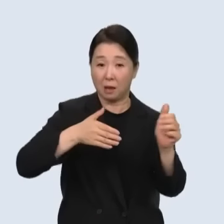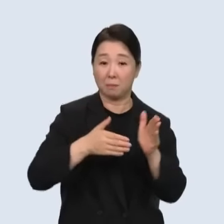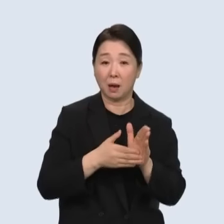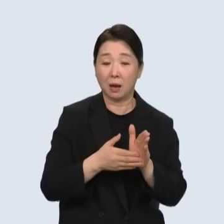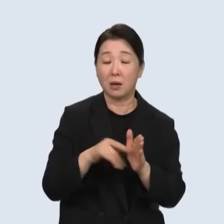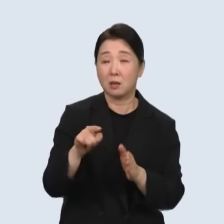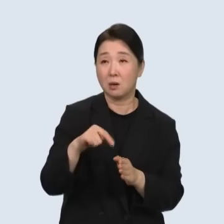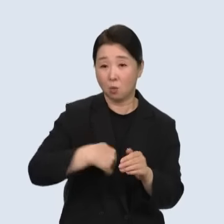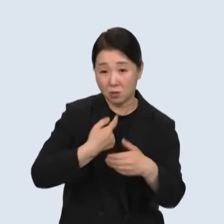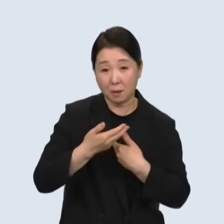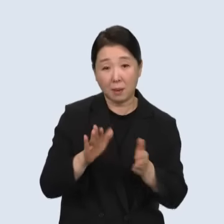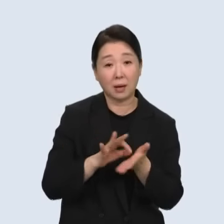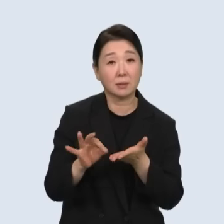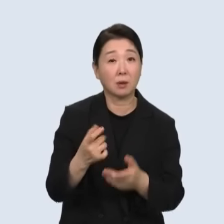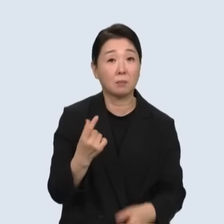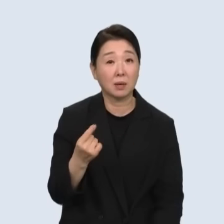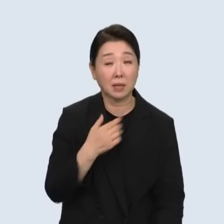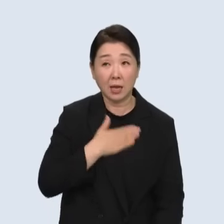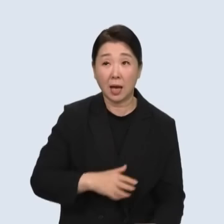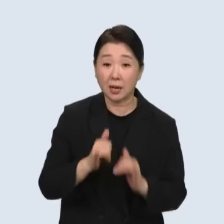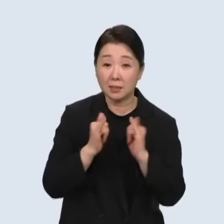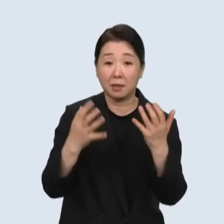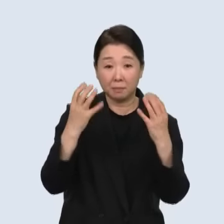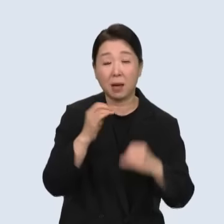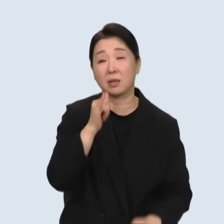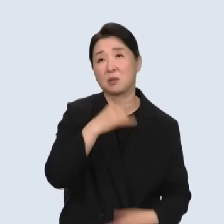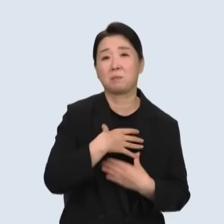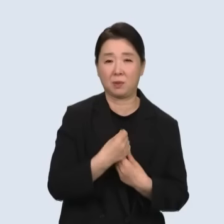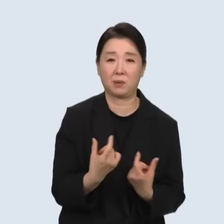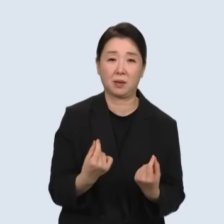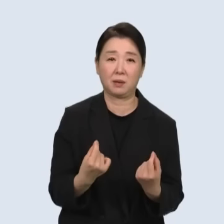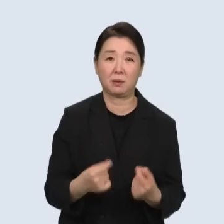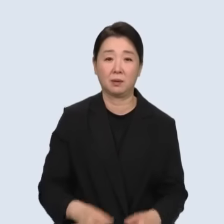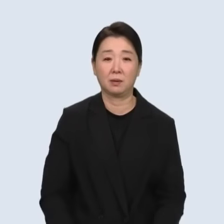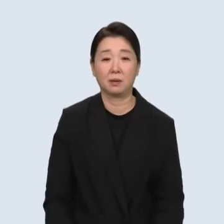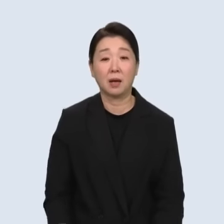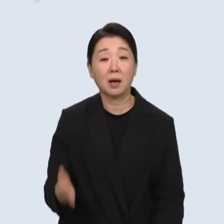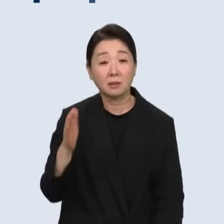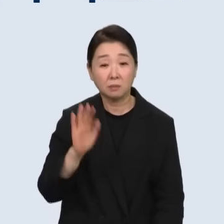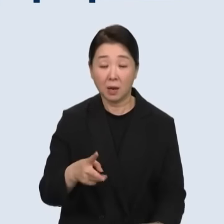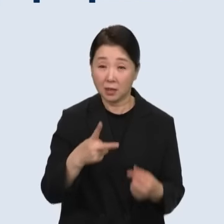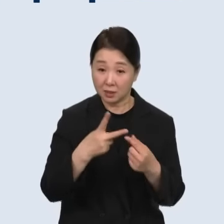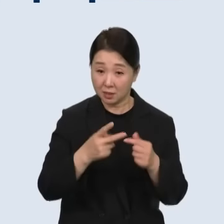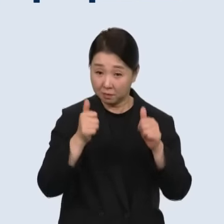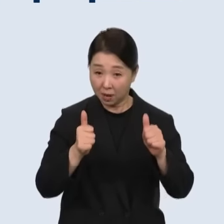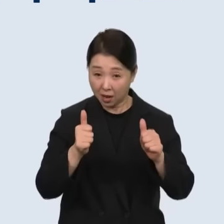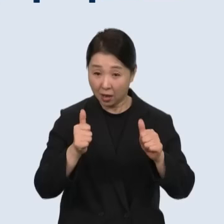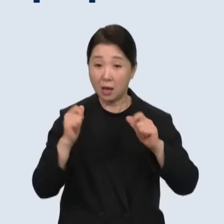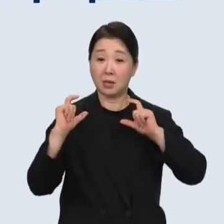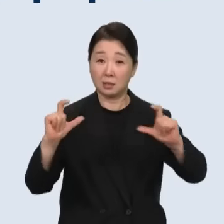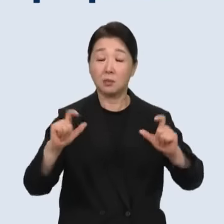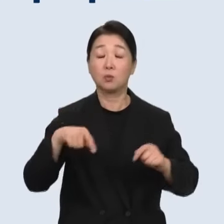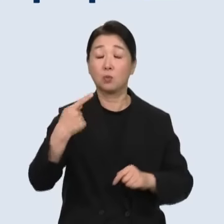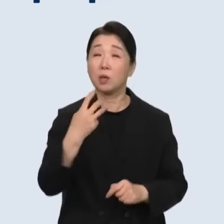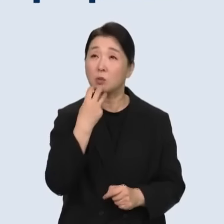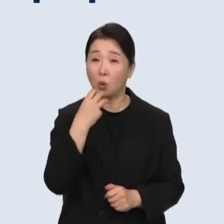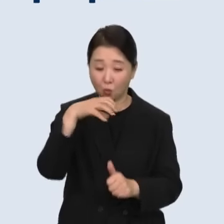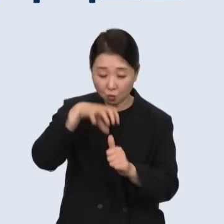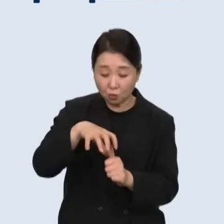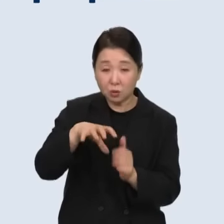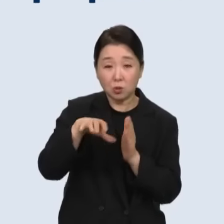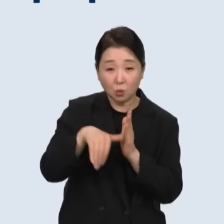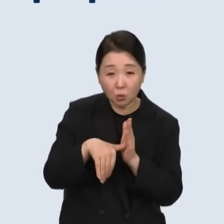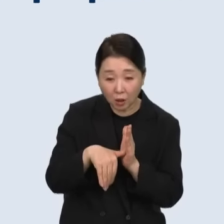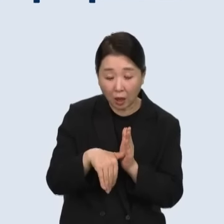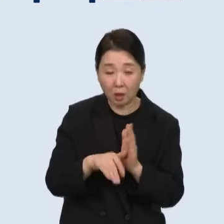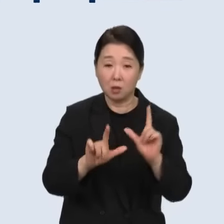거기는 독방이잖아. 그리고 아는 사람이 많이 있어서 편하잖아. 근데 이제 2심이 끝나면은 지금 서울구치소에서